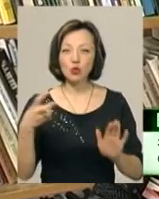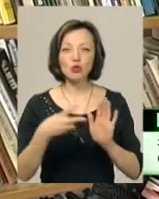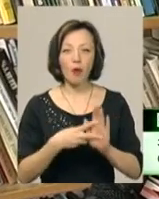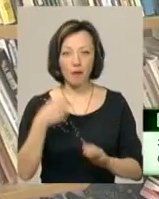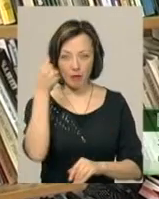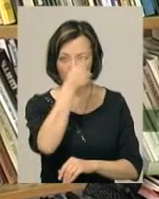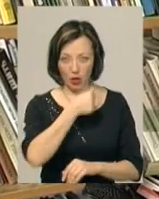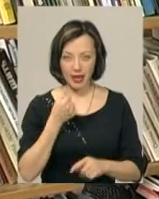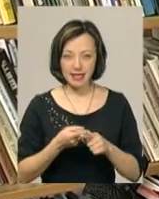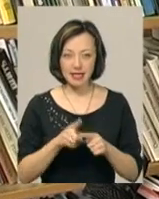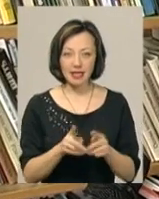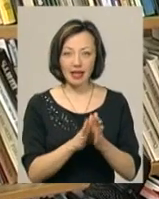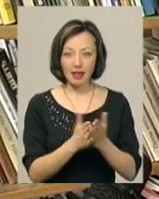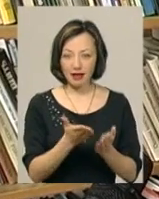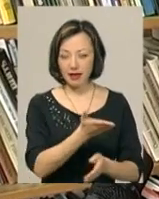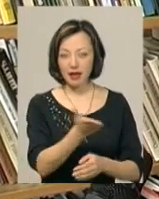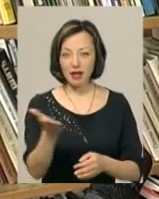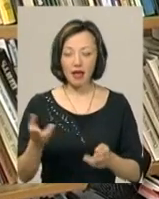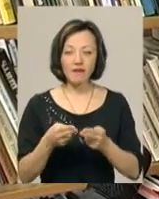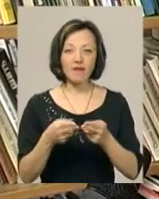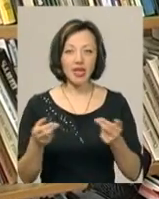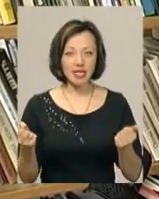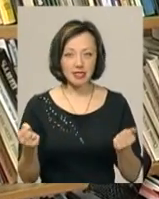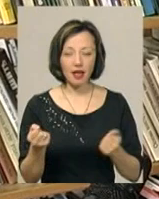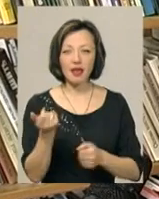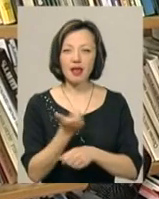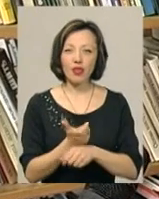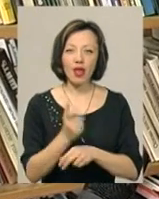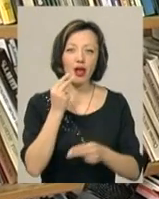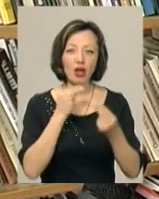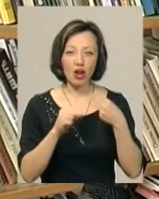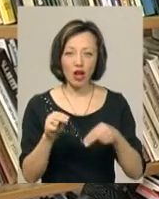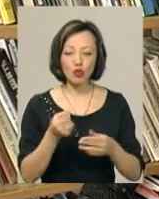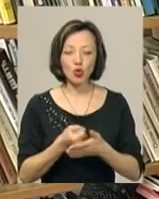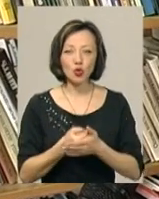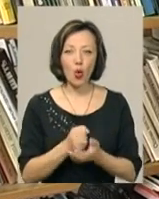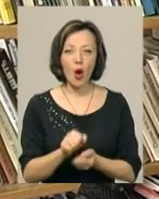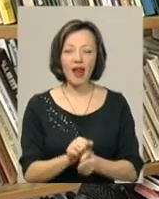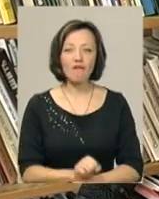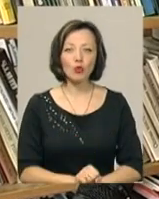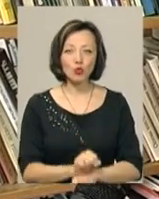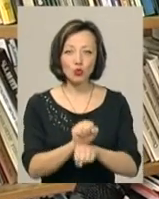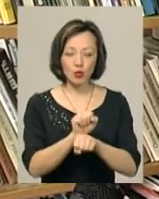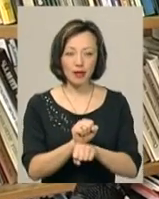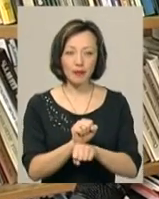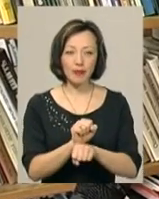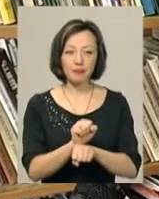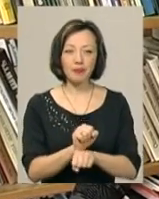1890-1907 роках. Ці книги визнані найкращими дореволюційними